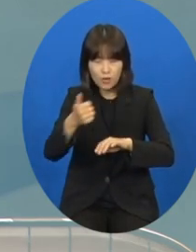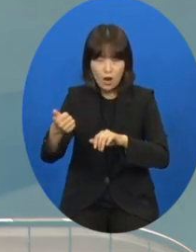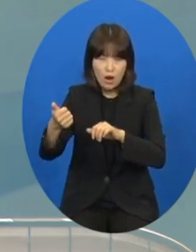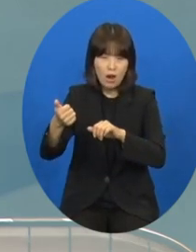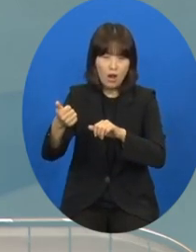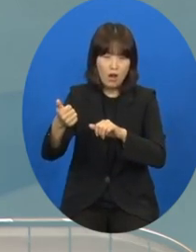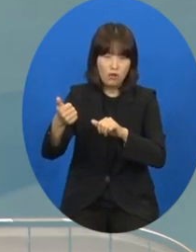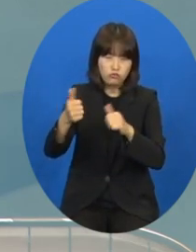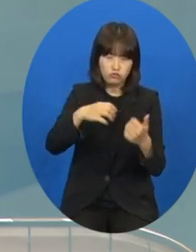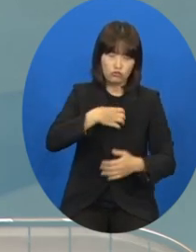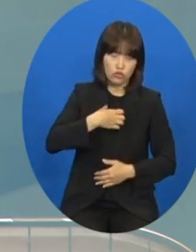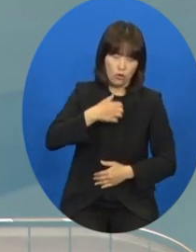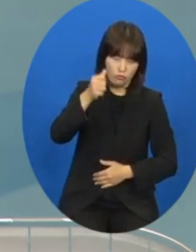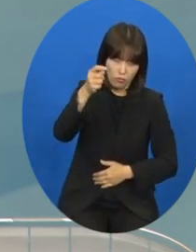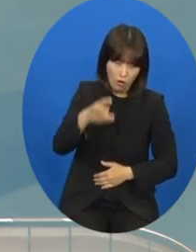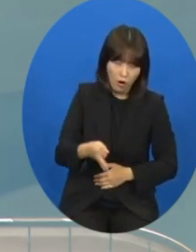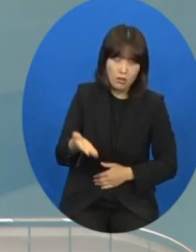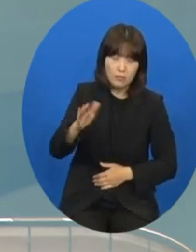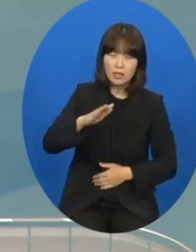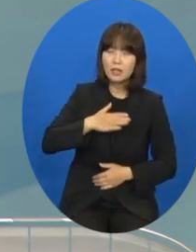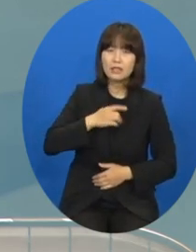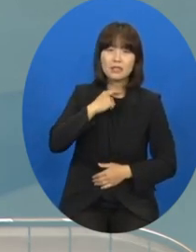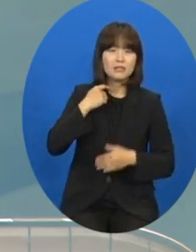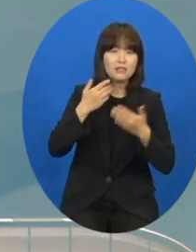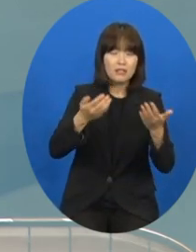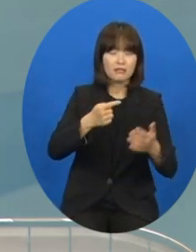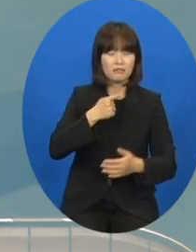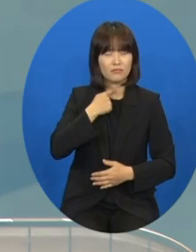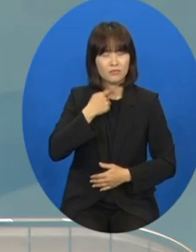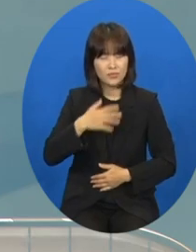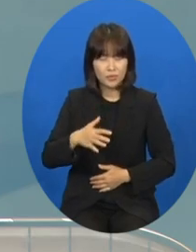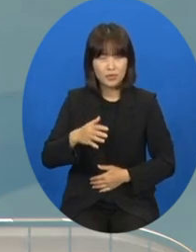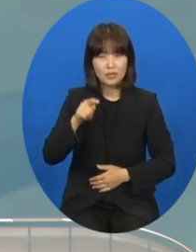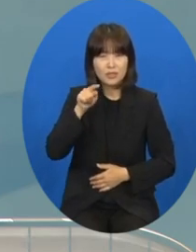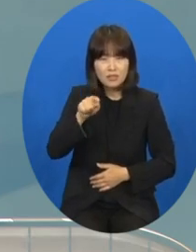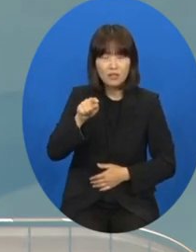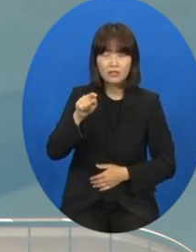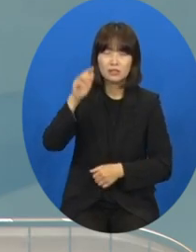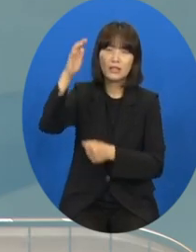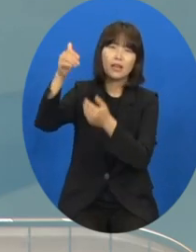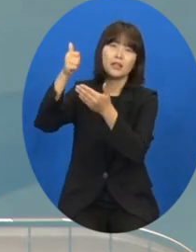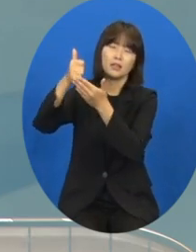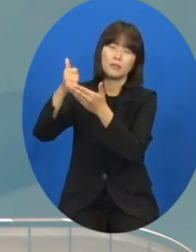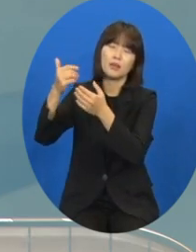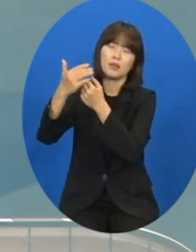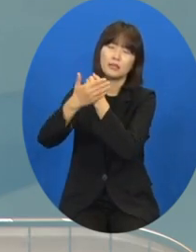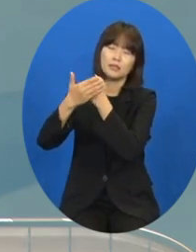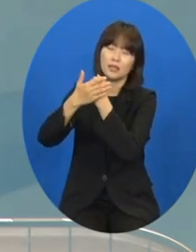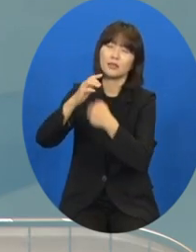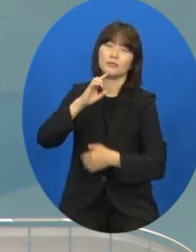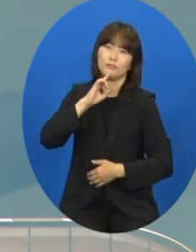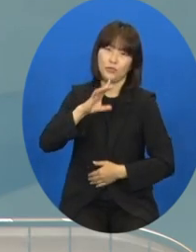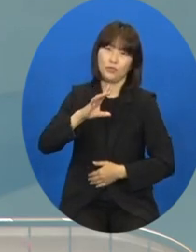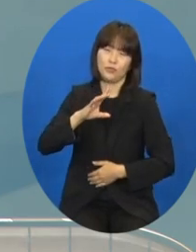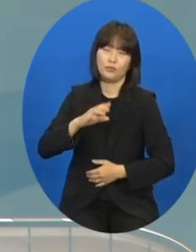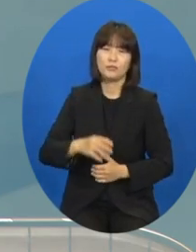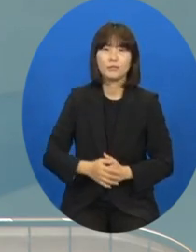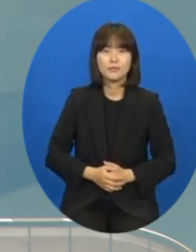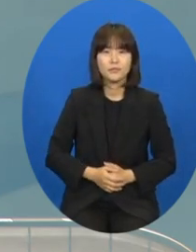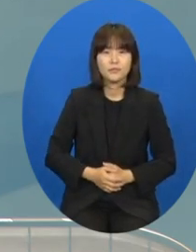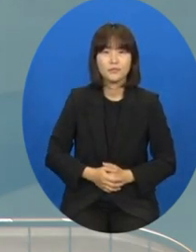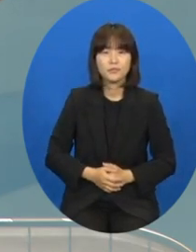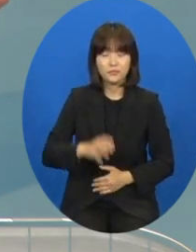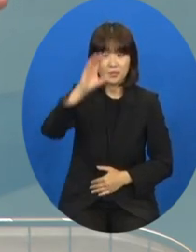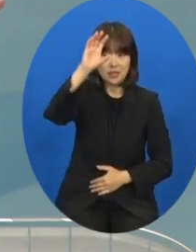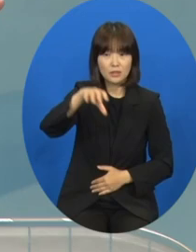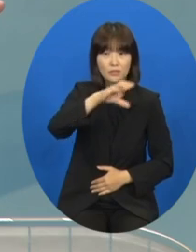넘겼지만 나는 희생한 일이 없습니다. 그것은 다만 하나님의 은혜일 뿐입니다. 십자가의